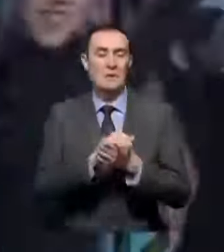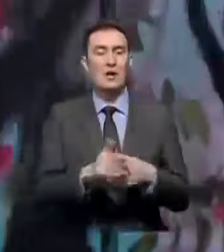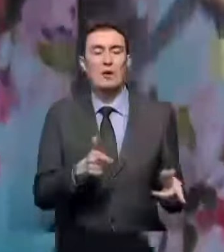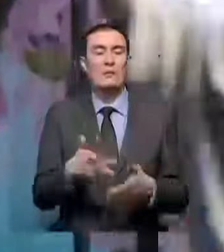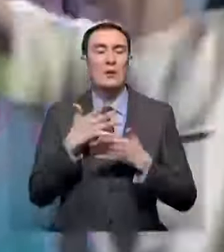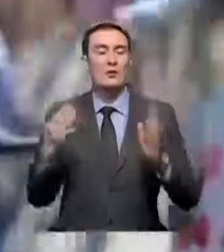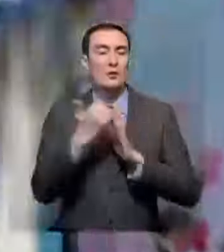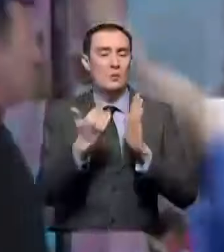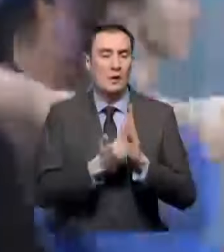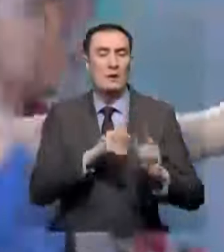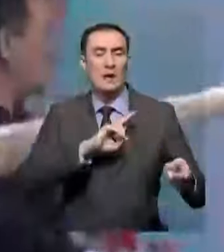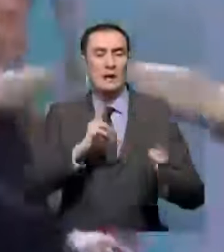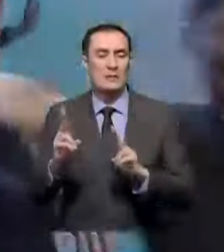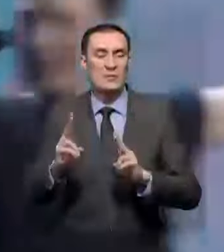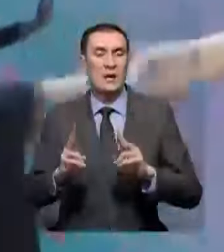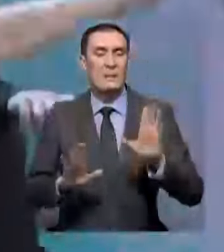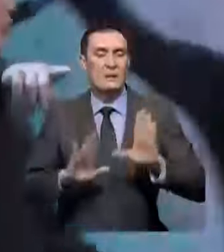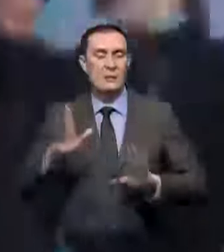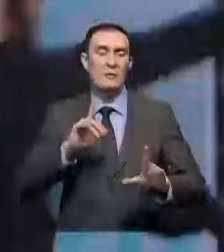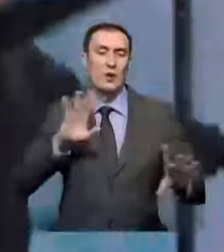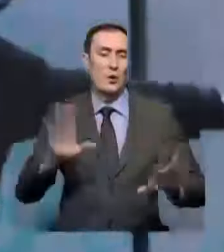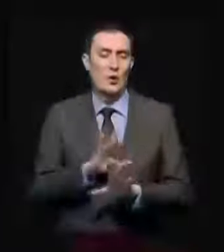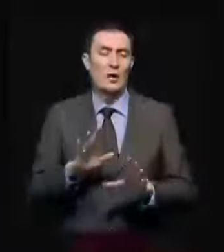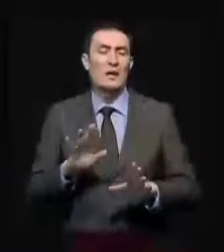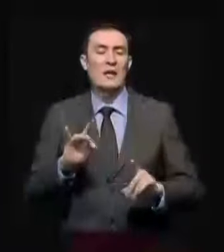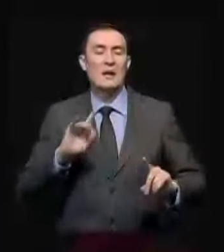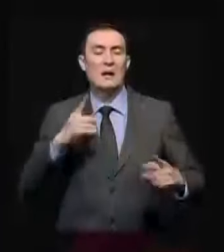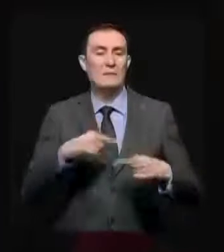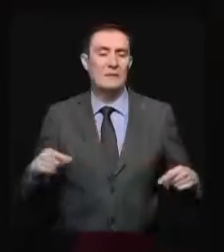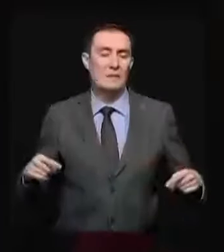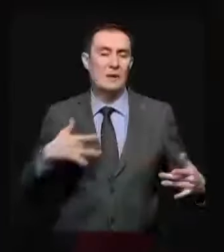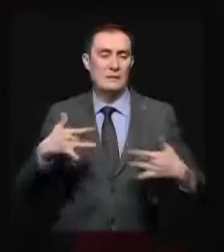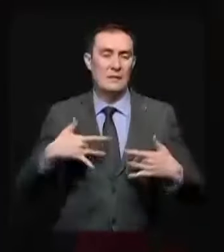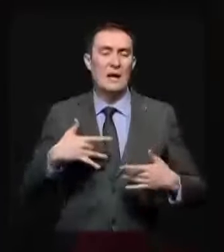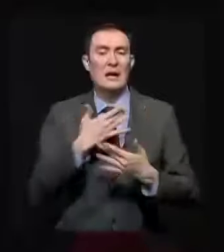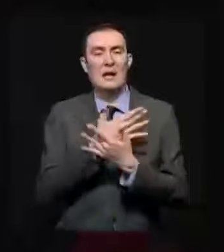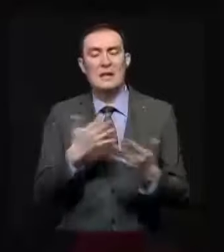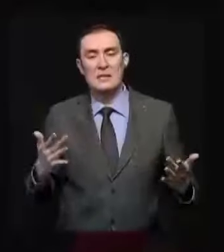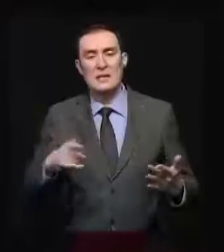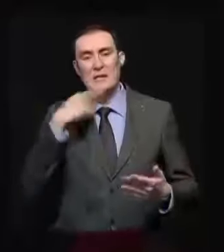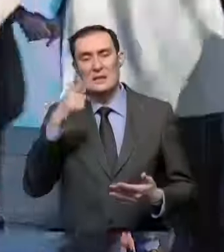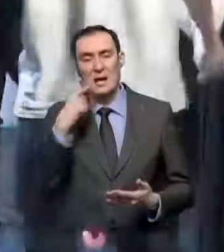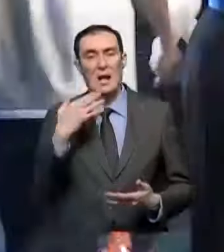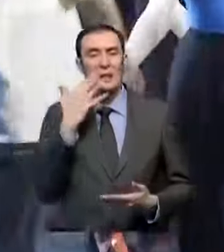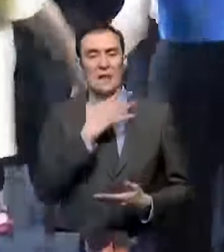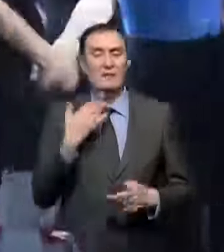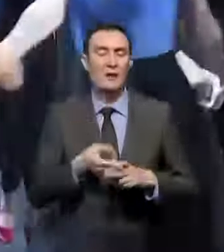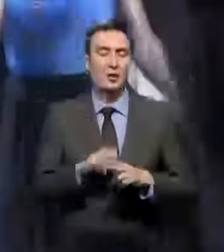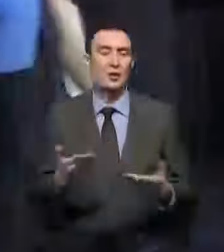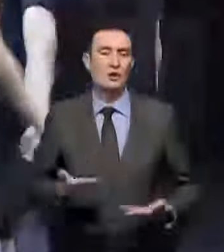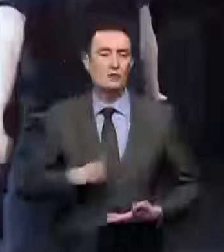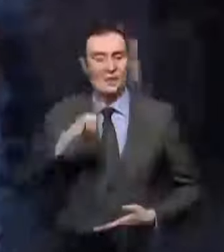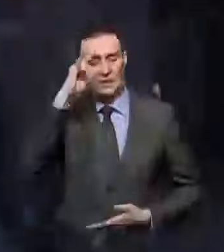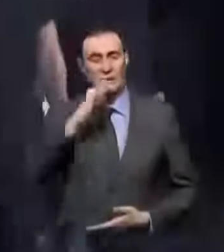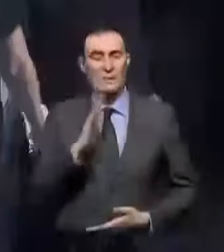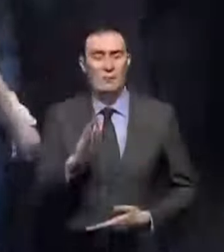большую программу. Хореографические постановки, хор, оркестр и вокальные номера, причем на языках разных этносов, проживающих в Казахстане. Ставить